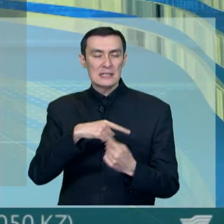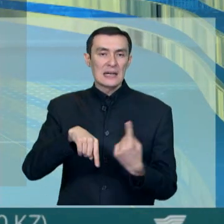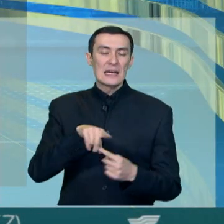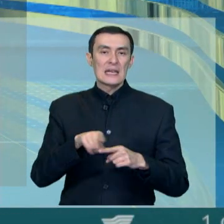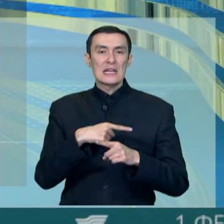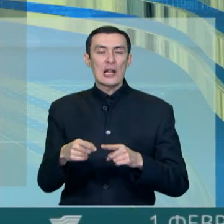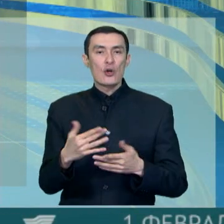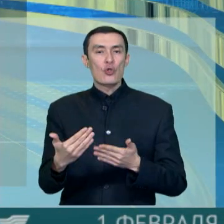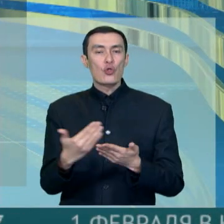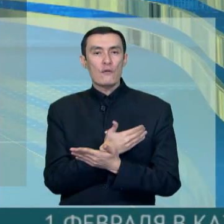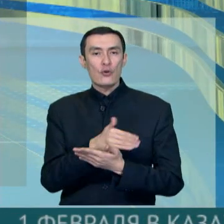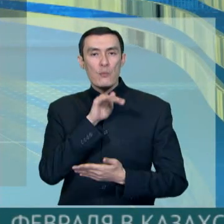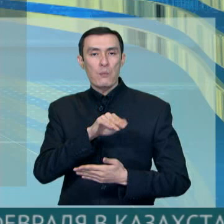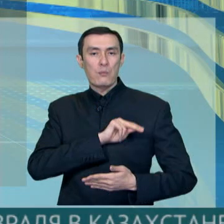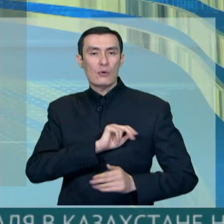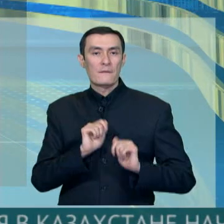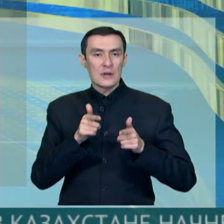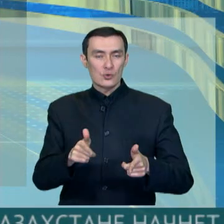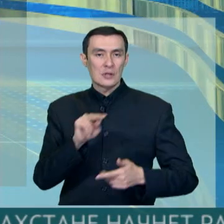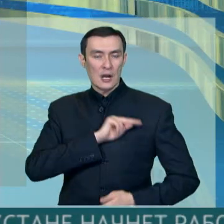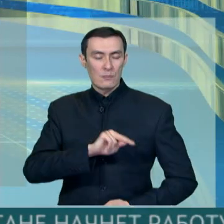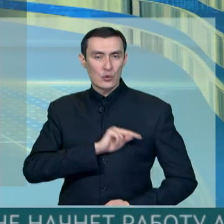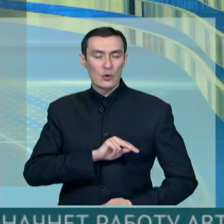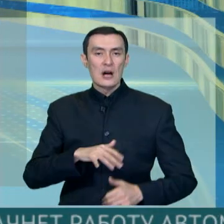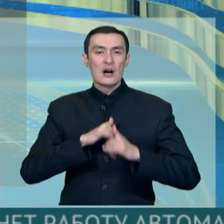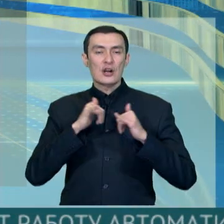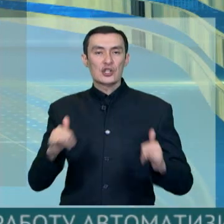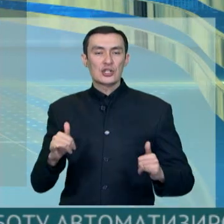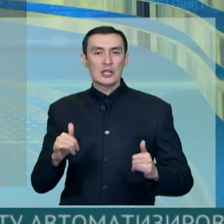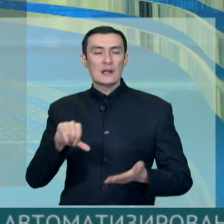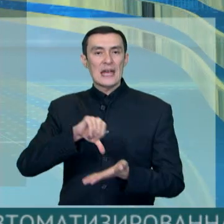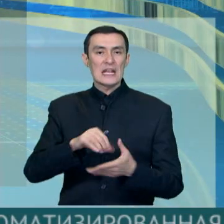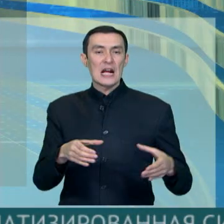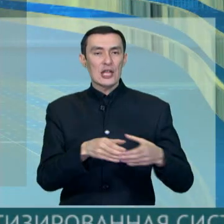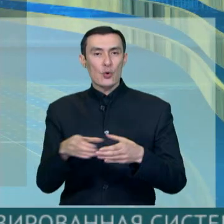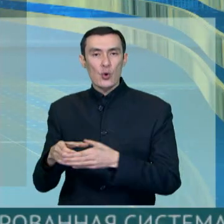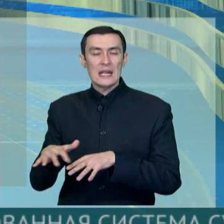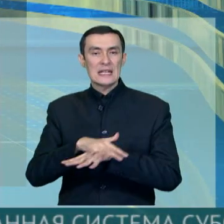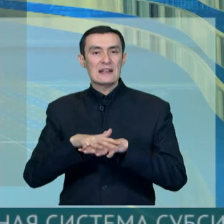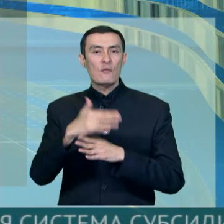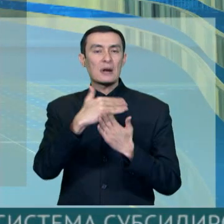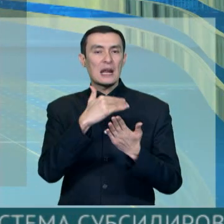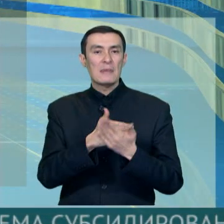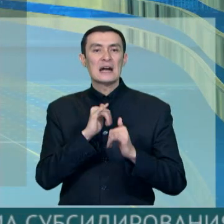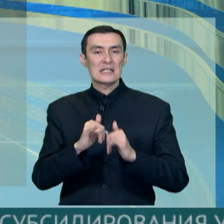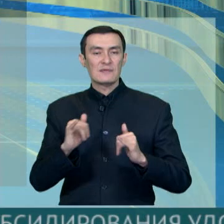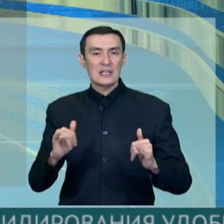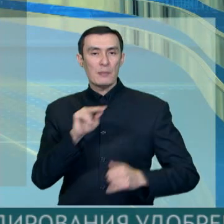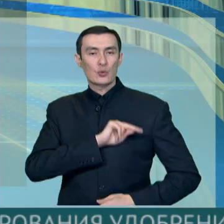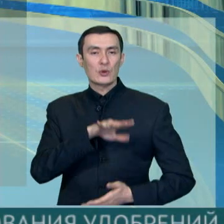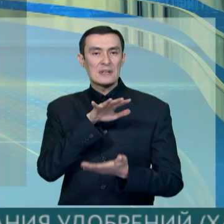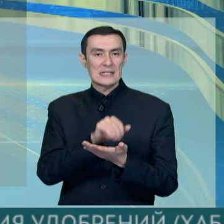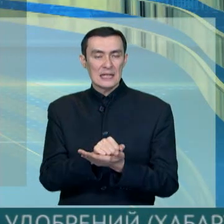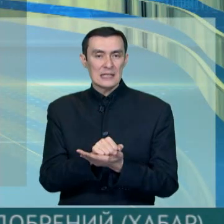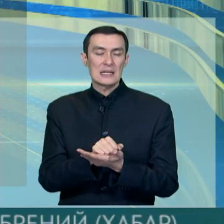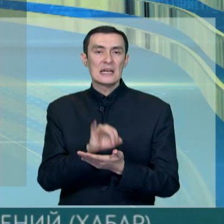новую профессию и устроиться на работу. Важно расширить охват этих категорий населения программой развития продуктивной